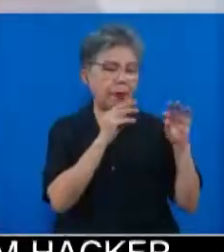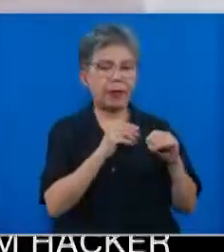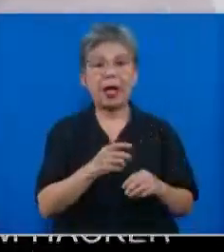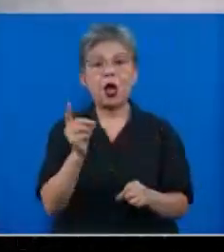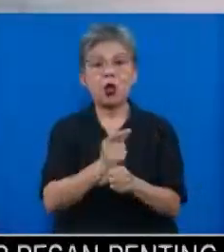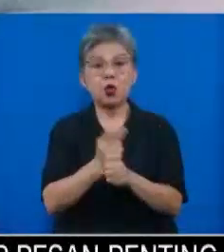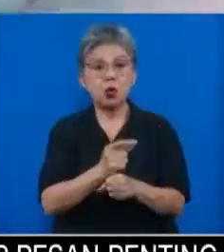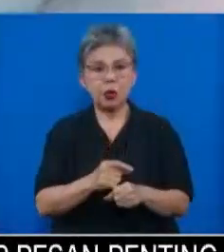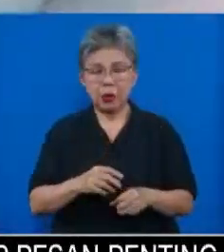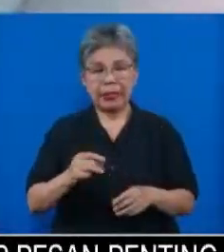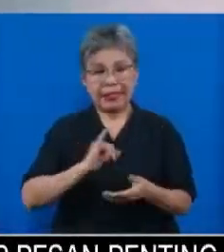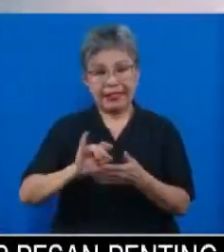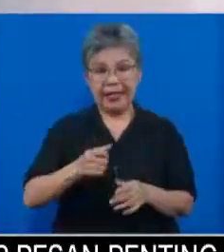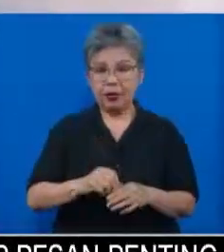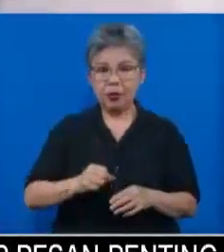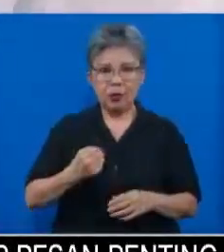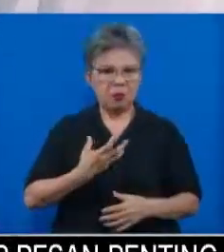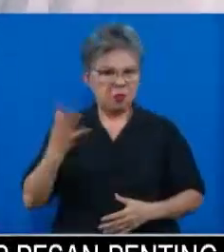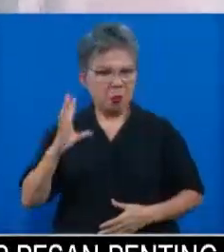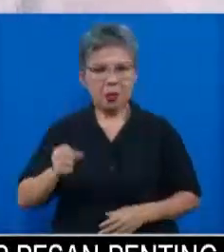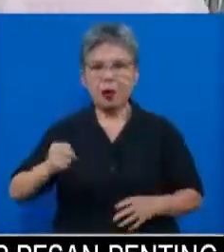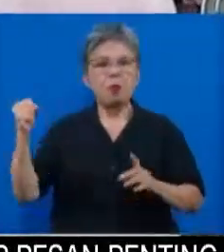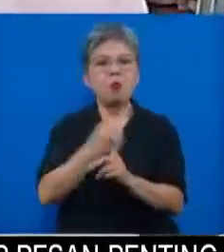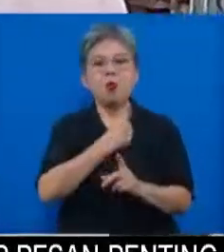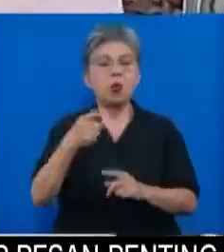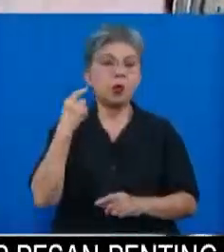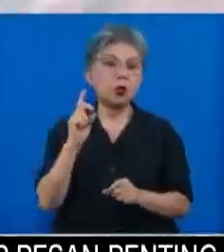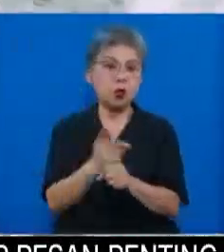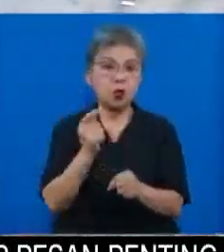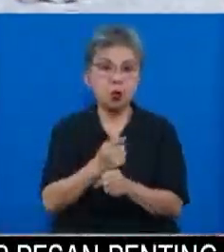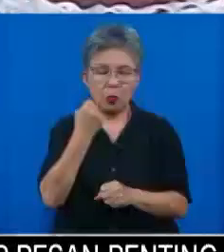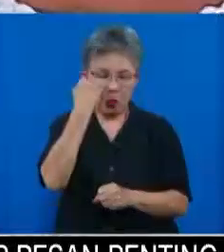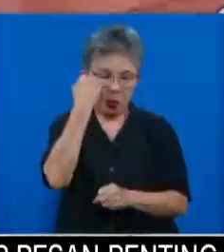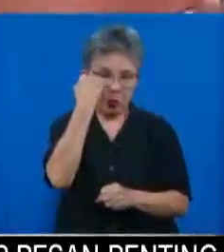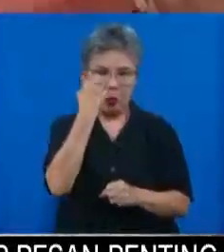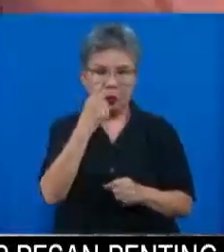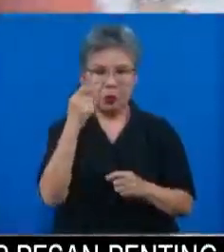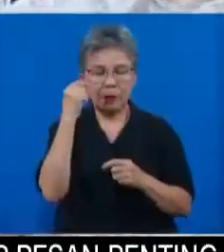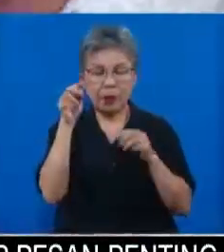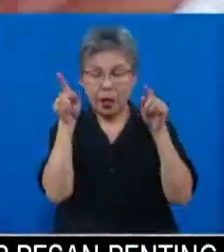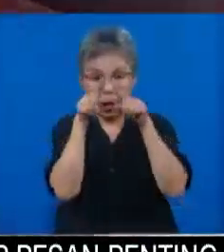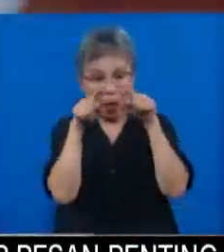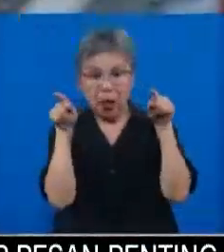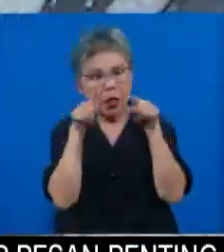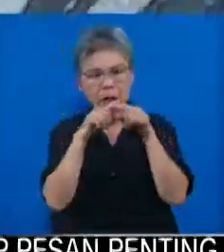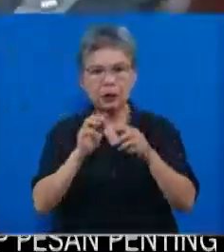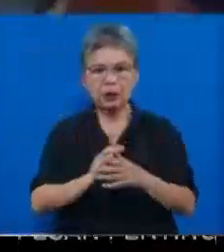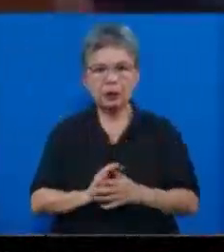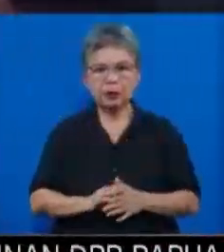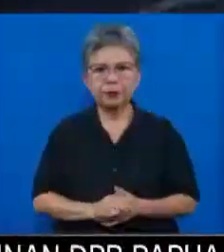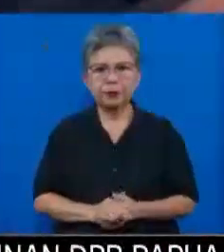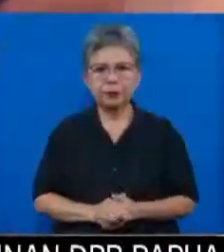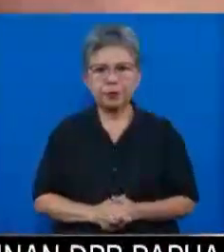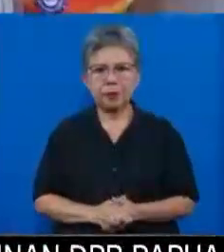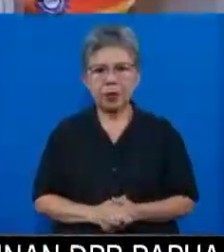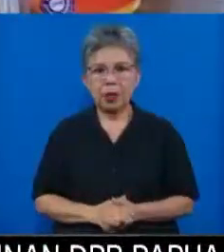JD yang tidak terima diduga memukul Teresia hingga mengucurkan darah dan penglihatannya sempat terganggu. Baru sudah itu dia